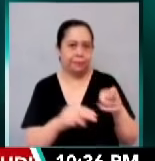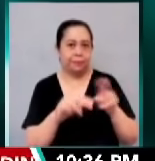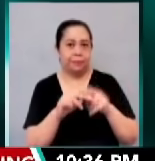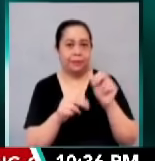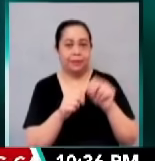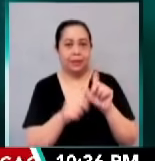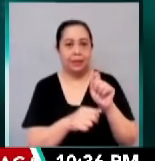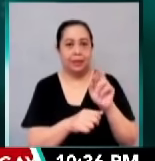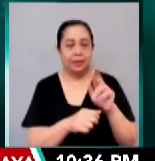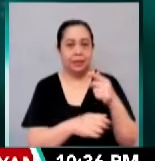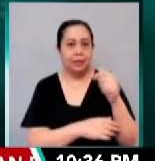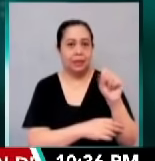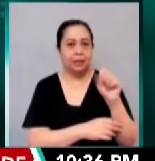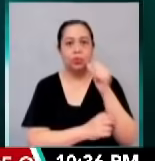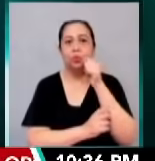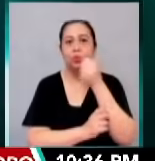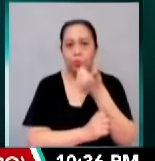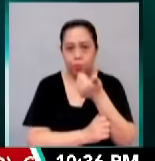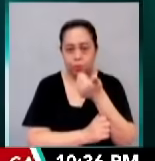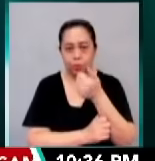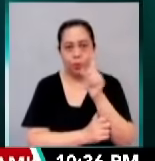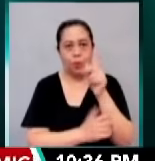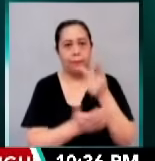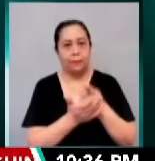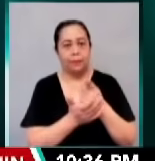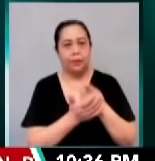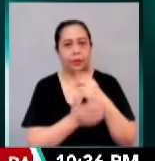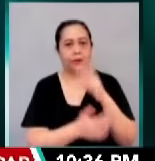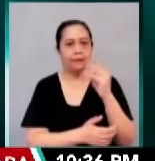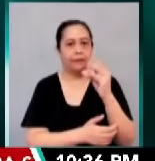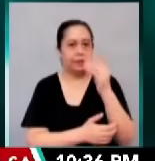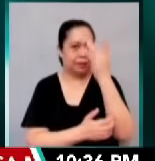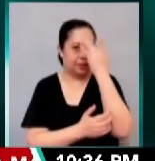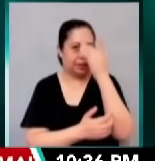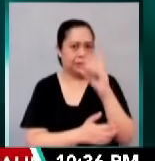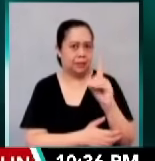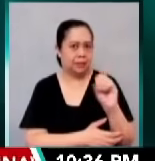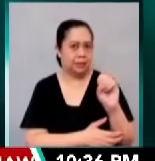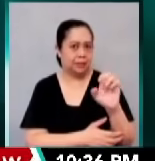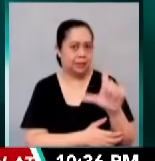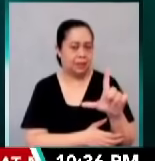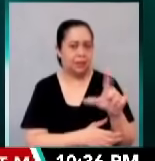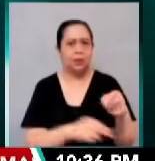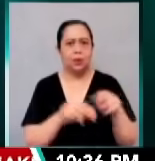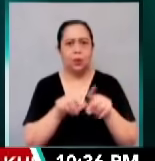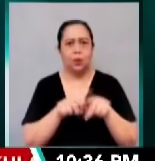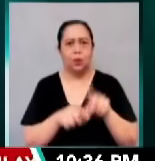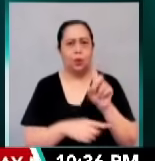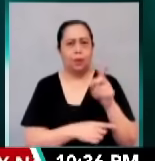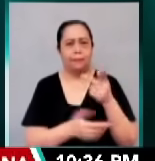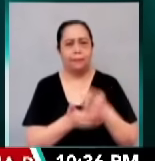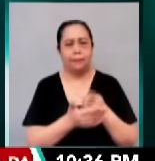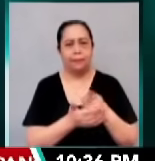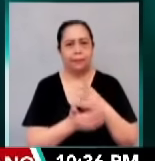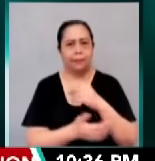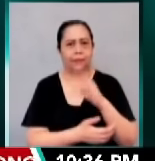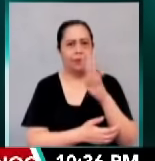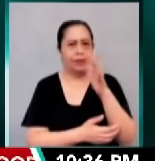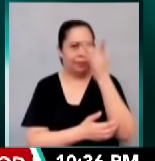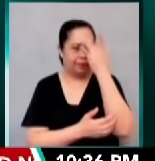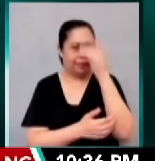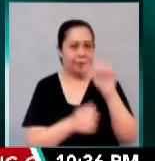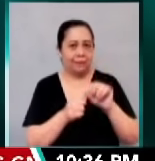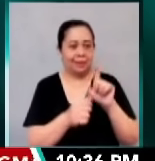gasolina bukas. 1 peso and 50 centavos naman sa diesel. Tataas din ng 1 peso and 45 centavos ang kada litro